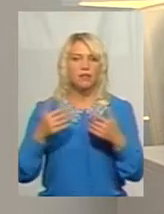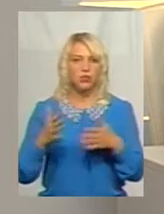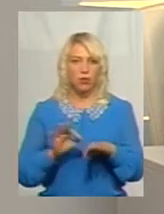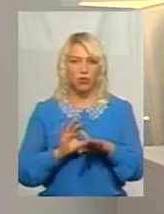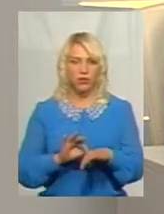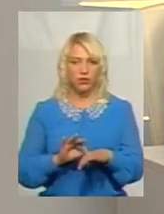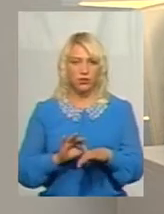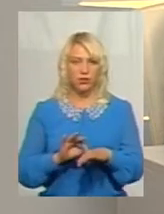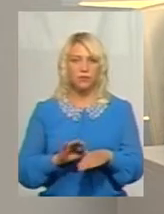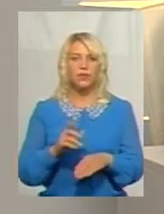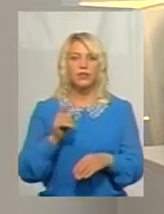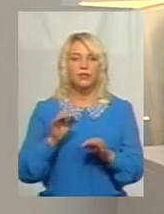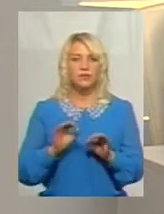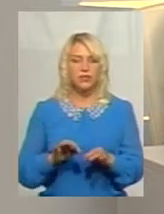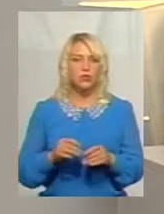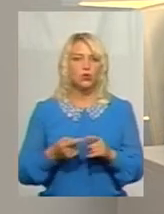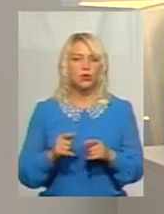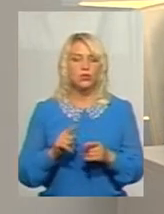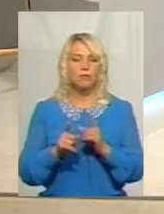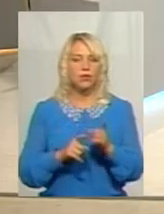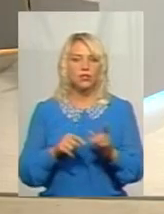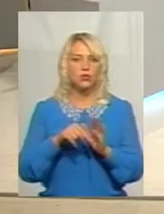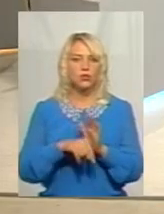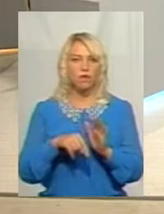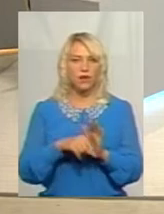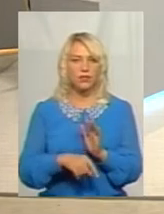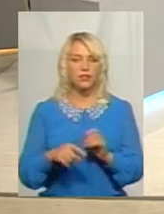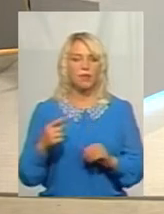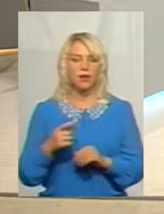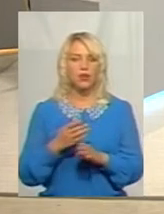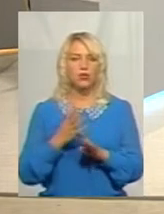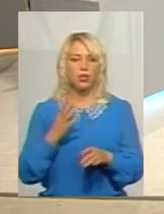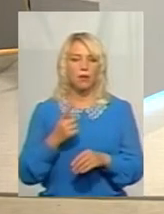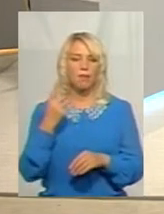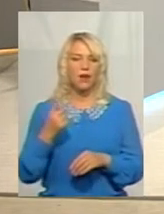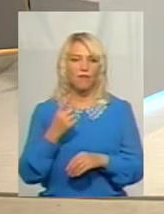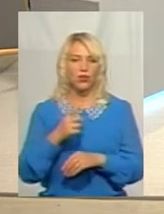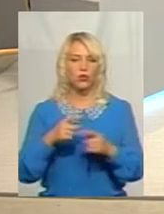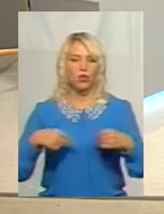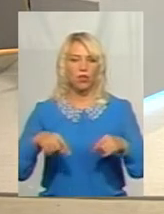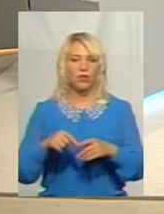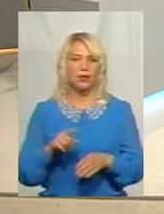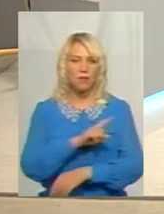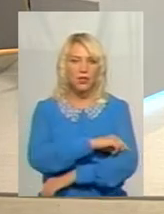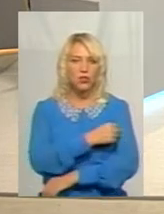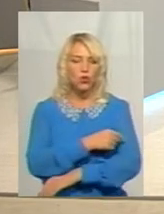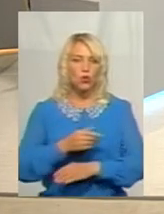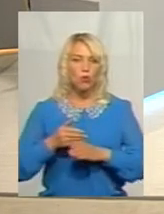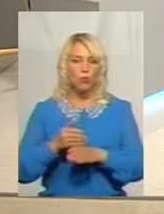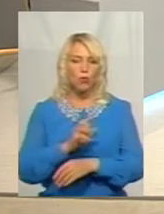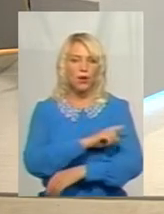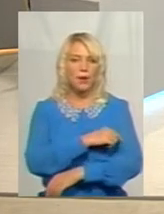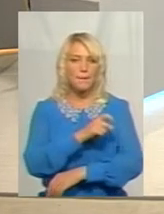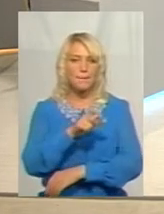проведені. Звісно, зміни стосувалися в першу чергу первинної ланки медичної допомоги, тобто